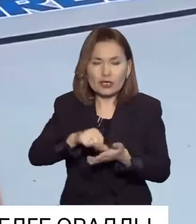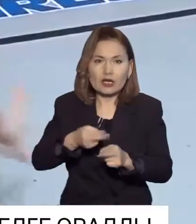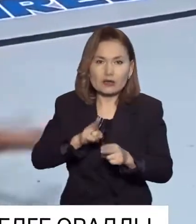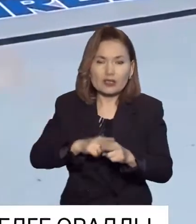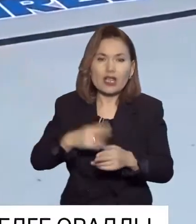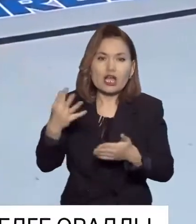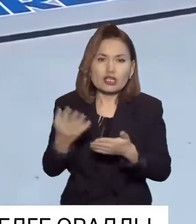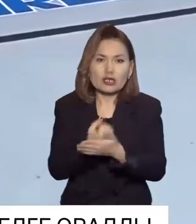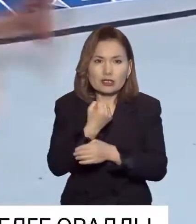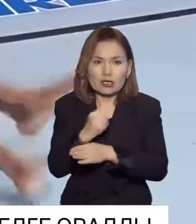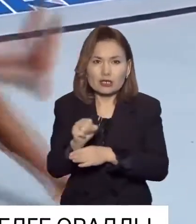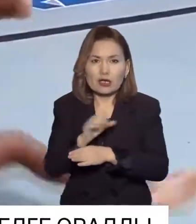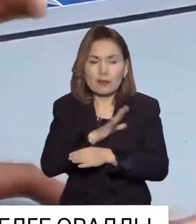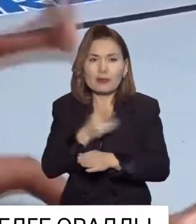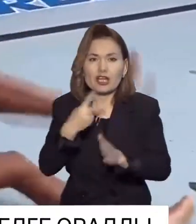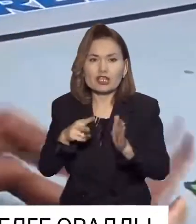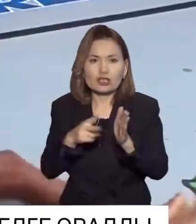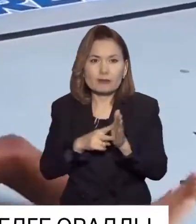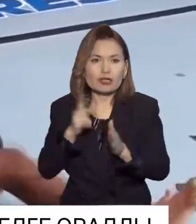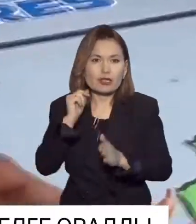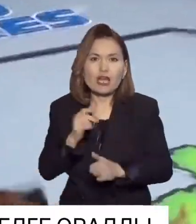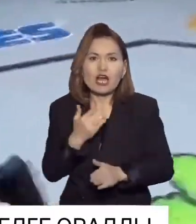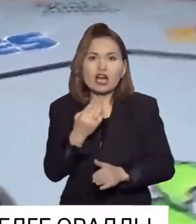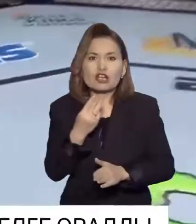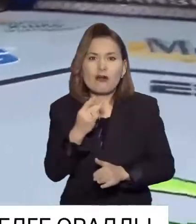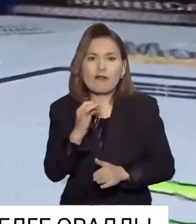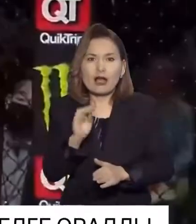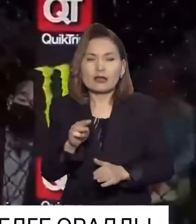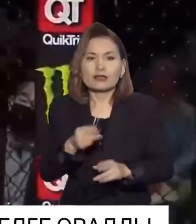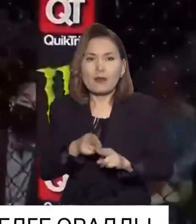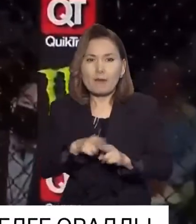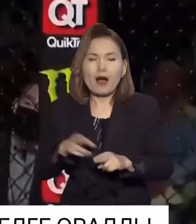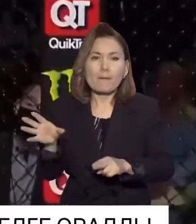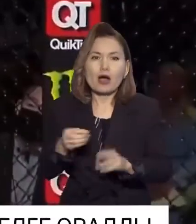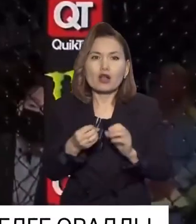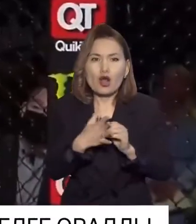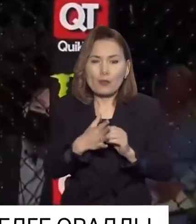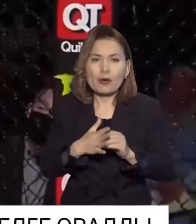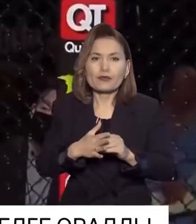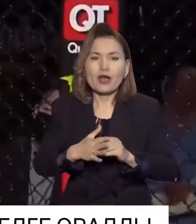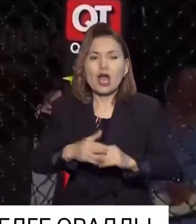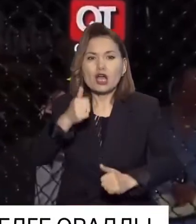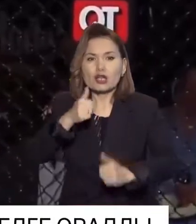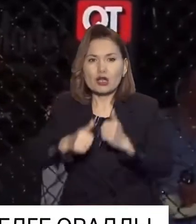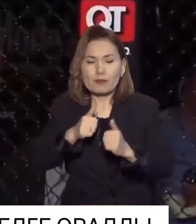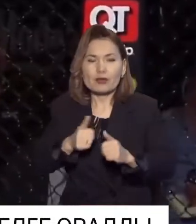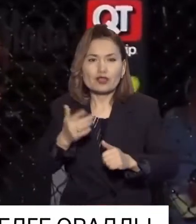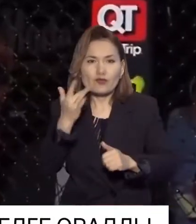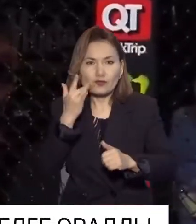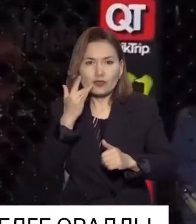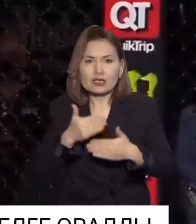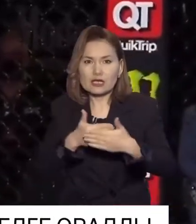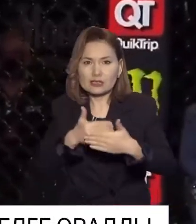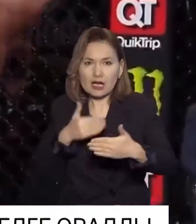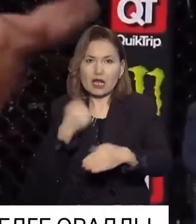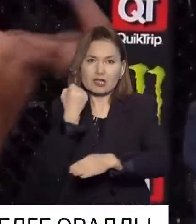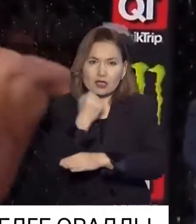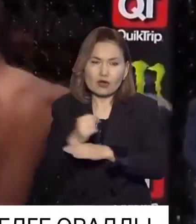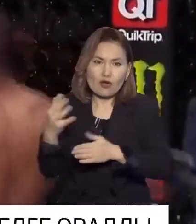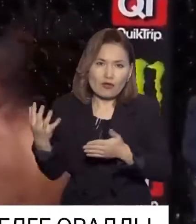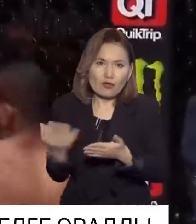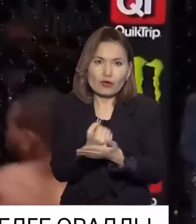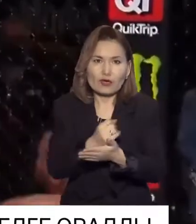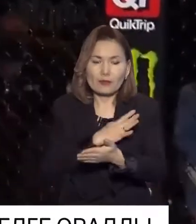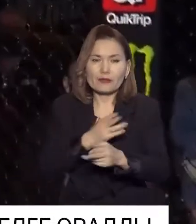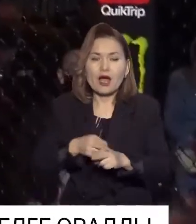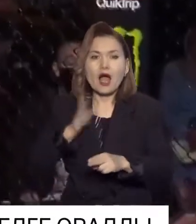де жеңіске жеткен. 27 жастағы Шавкат мансабындағы барлық 15 жекпе-жегін мерзімінен бұрын аяқтап, өзіндік рекорд